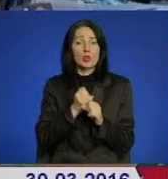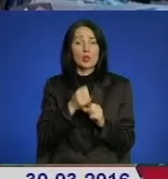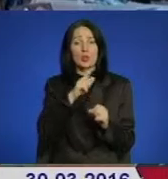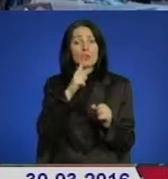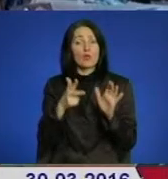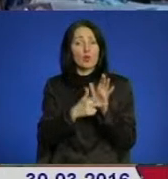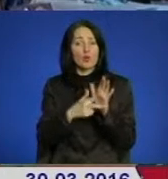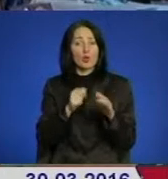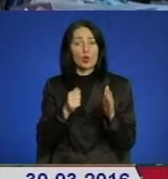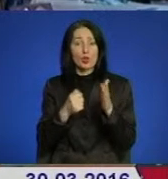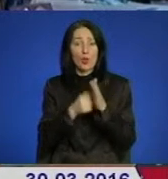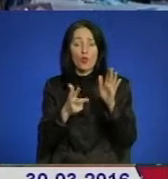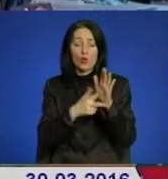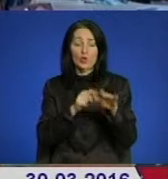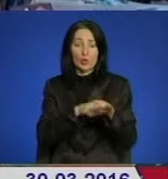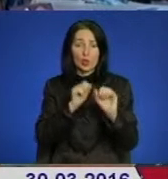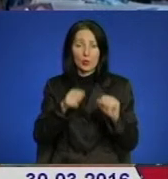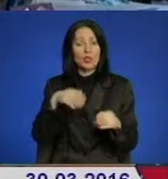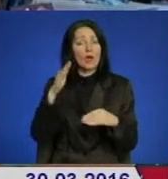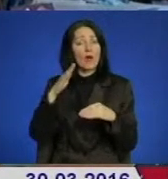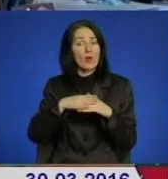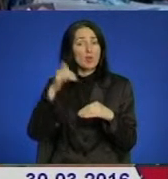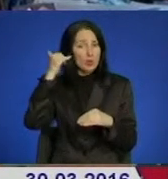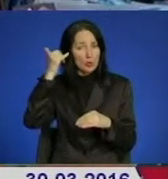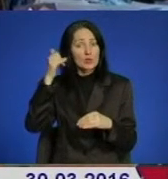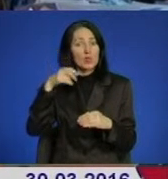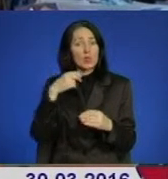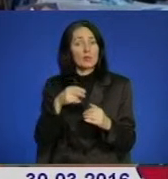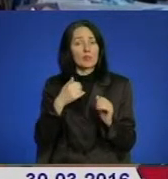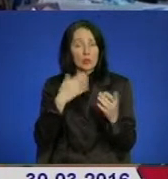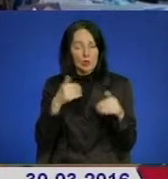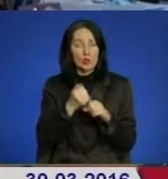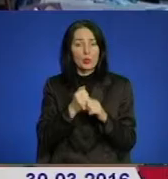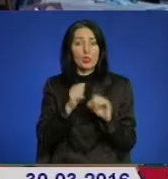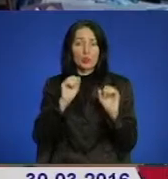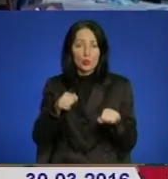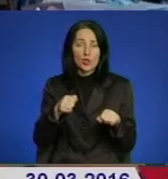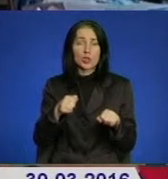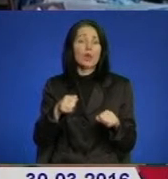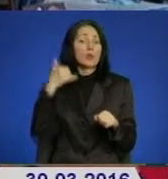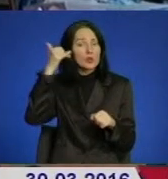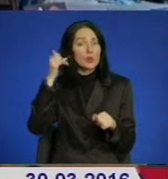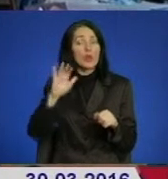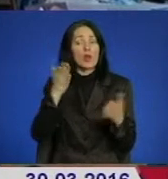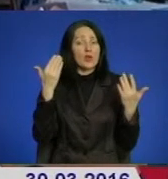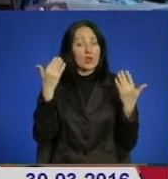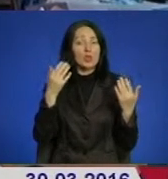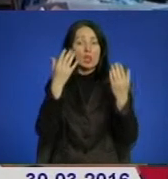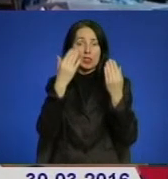8 години вечора. Можна і вечором подати показники. Ми вже зробили, що можна подати і в вихідні дні, це в суботу, і в неділю так само